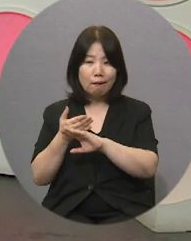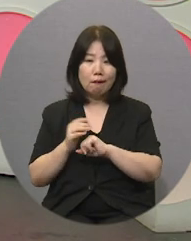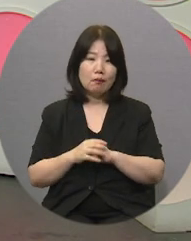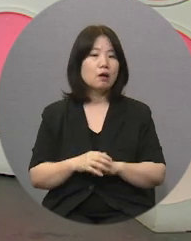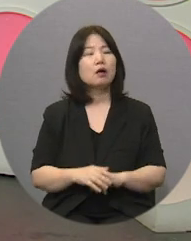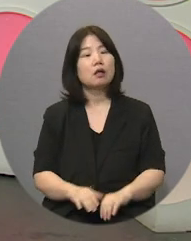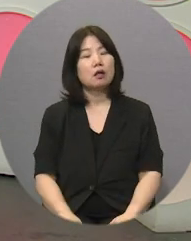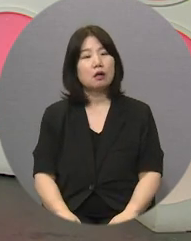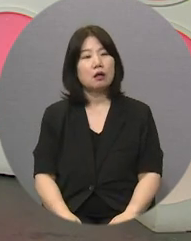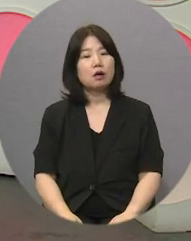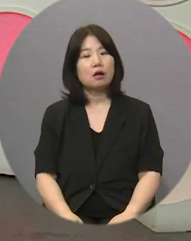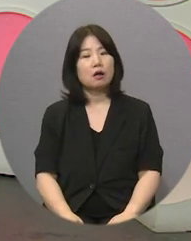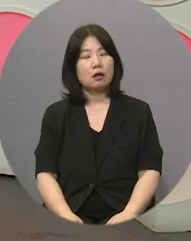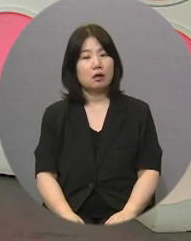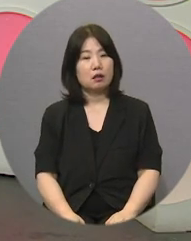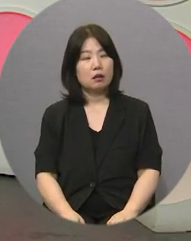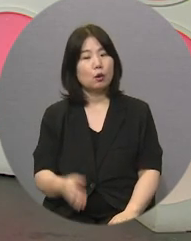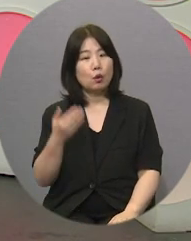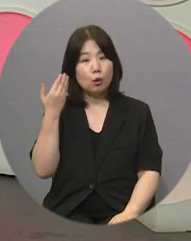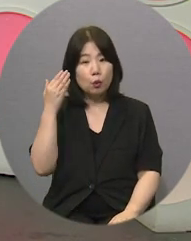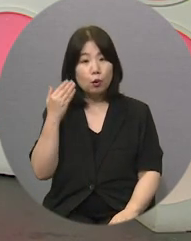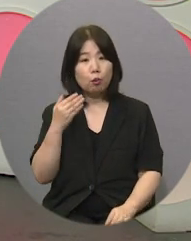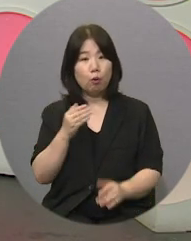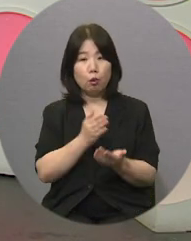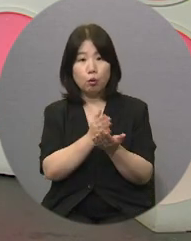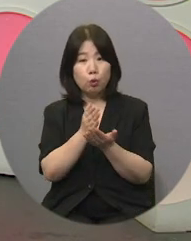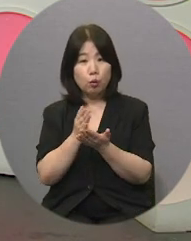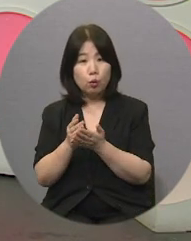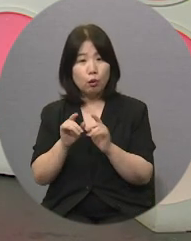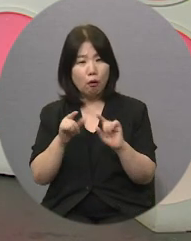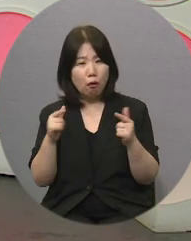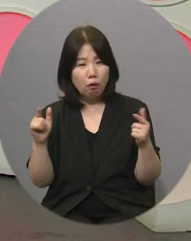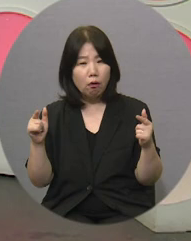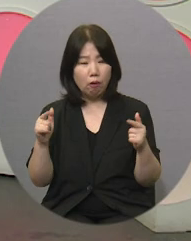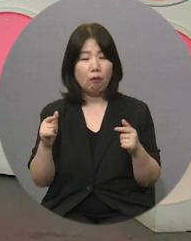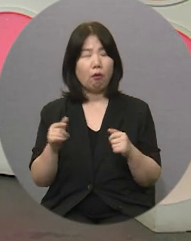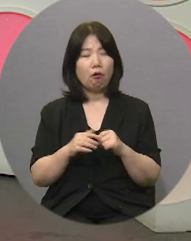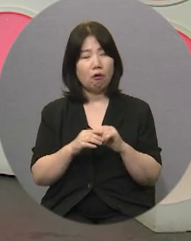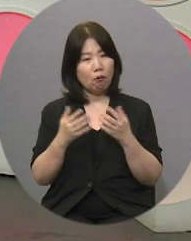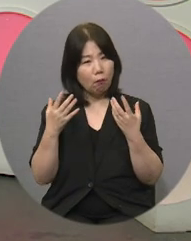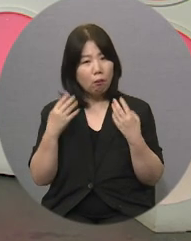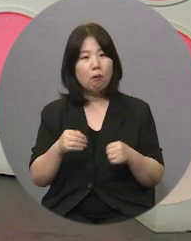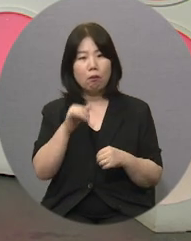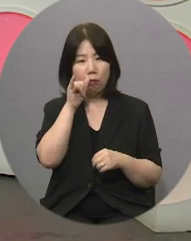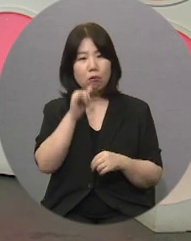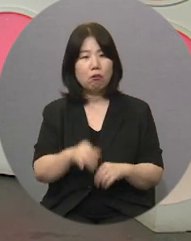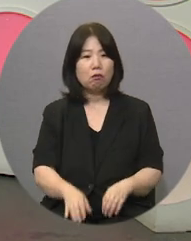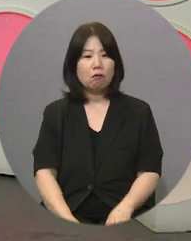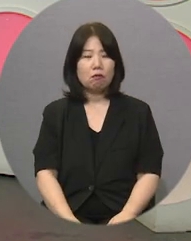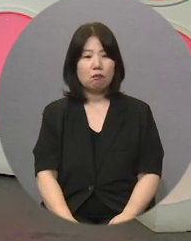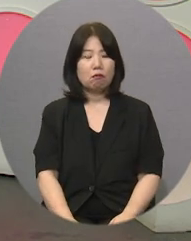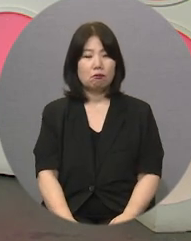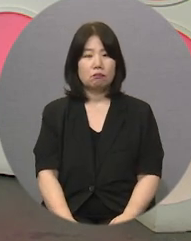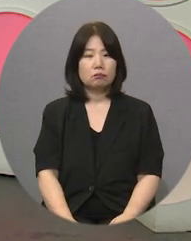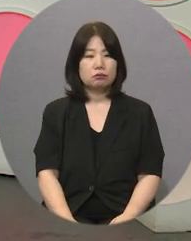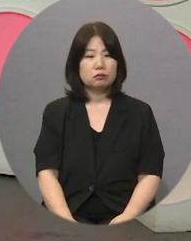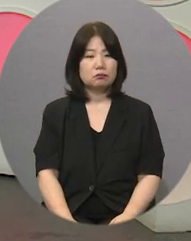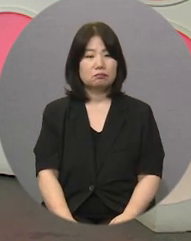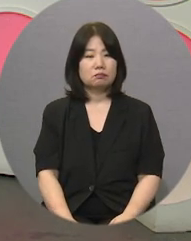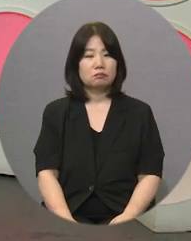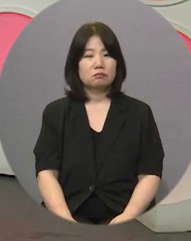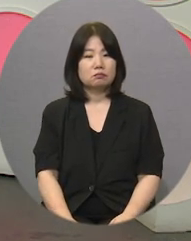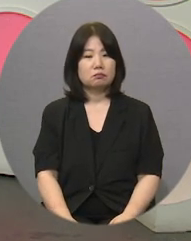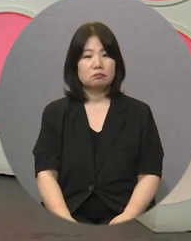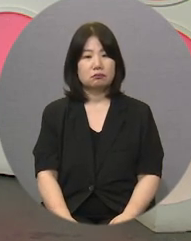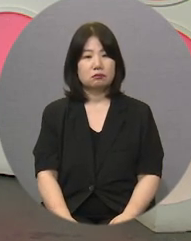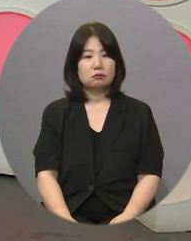만든 거, 뭐 떡으로 만든 거 그런 것만 있었는데. 요즘에는 진짜 다양하게. 각각 떡볶이가 너무 많아요. 맞아요. 정말 너무 많아. 무슨 그 다방에서도